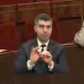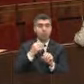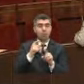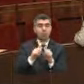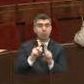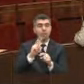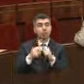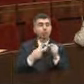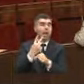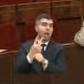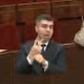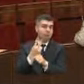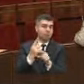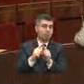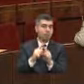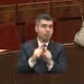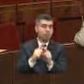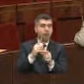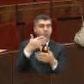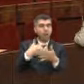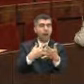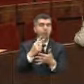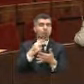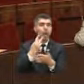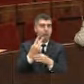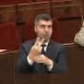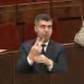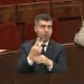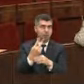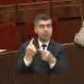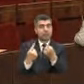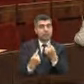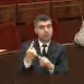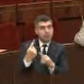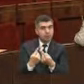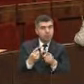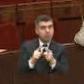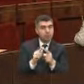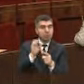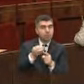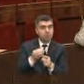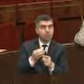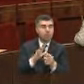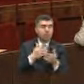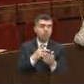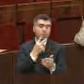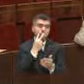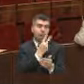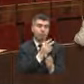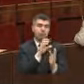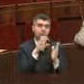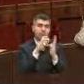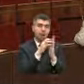شهرين، الشهر الأول تقديرية والشهر الثاني حقيقية، ولكنه ما كيدخلوش اللي هو في الأشطر الاجتماعية، كيبقى في الأشطر